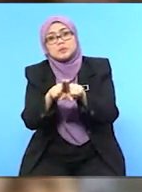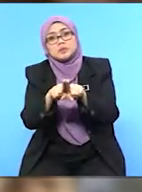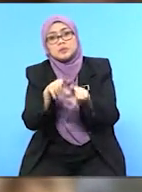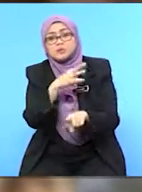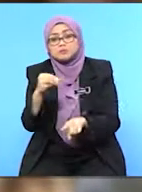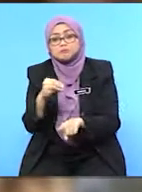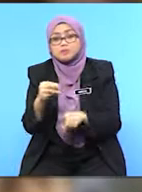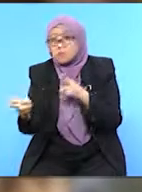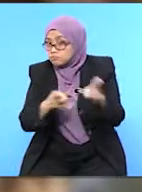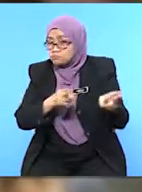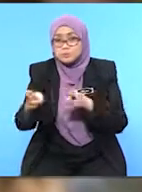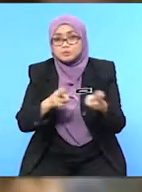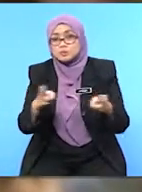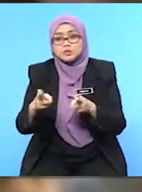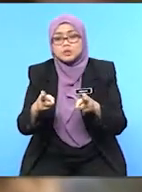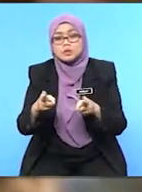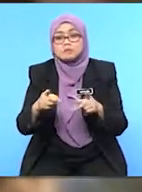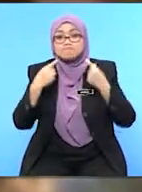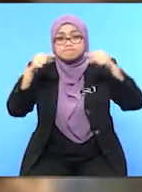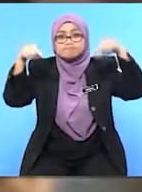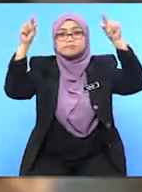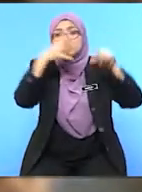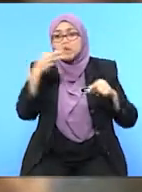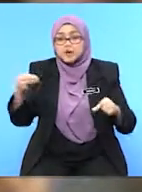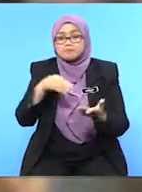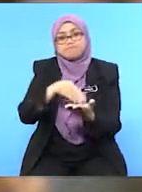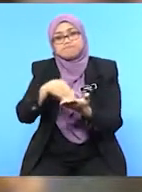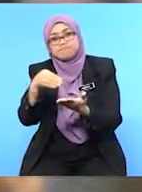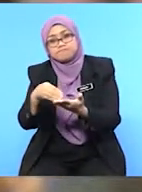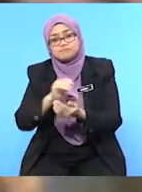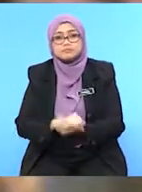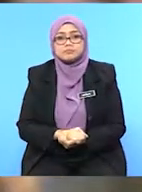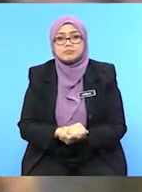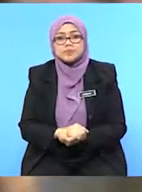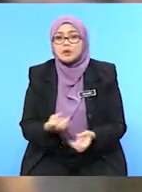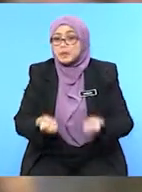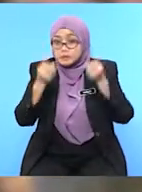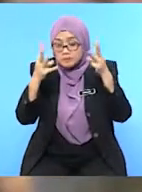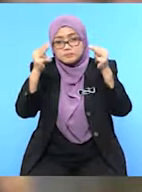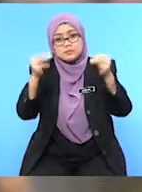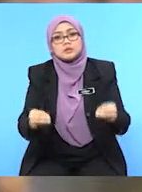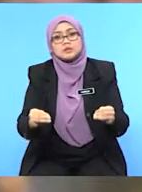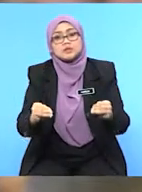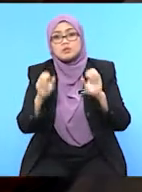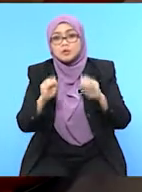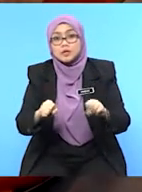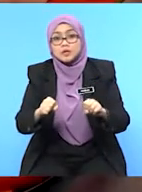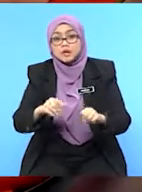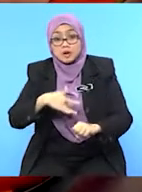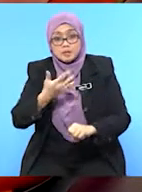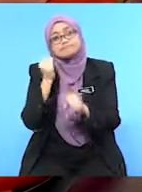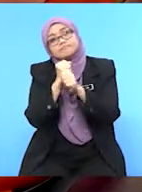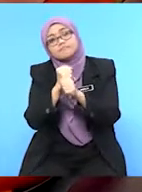demi Sebuah kerajaan yang cemerlang Gemilang dan terbilang masyarakatnya pelbagai kaum ini juga akan senja sebersih Kak bertoleransi